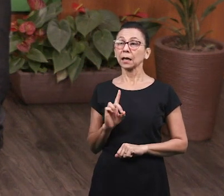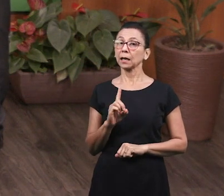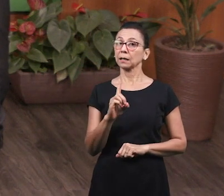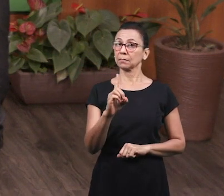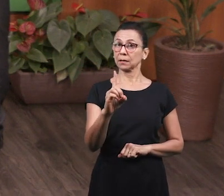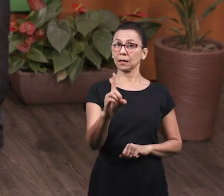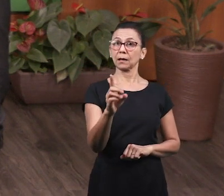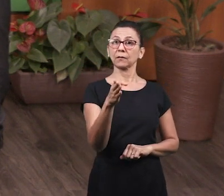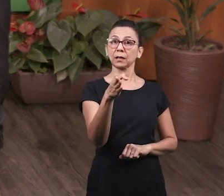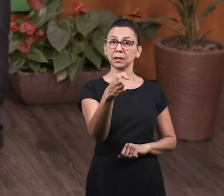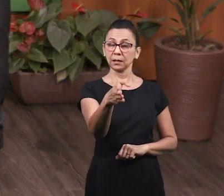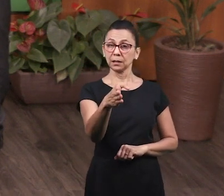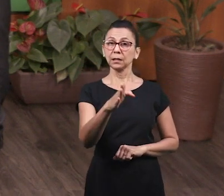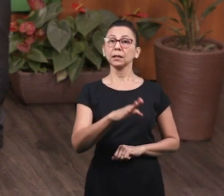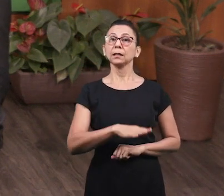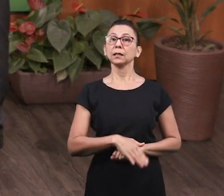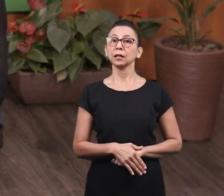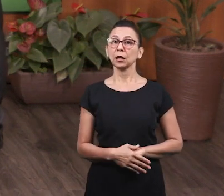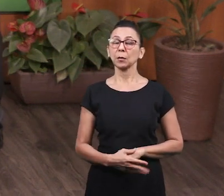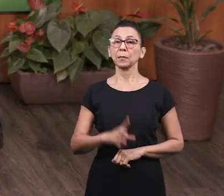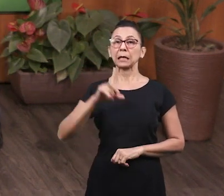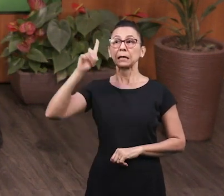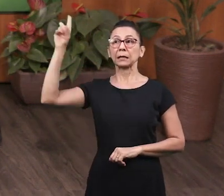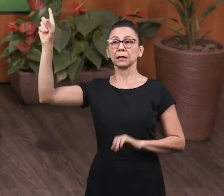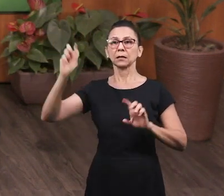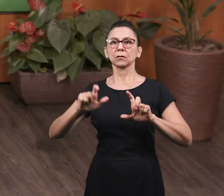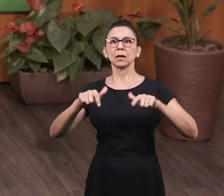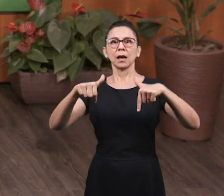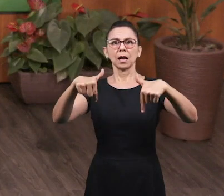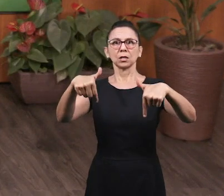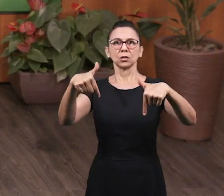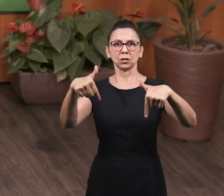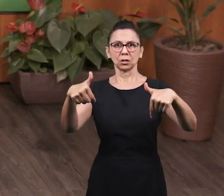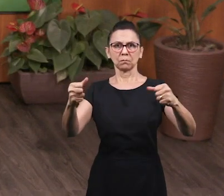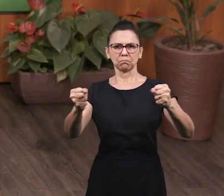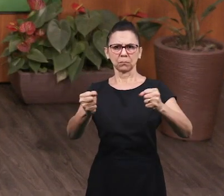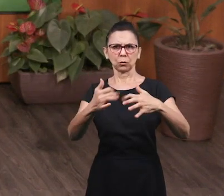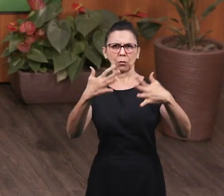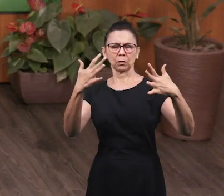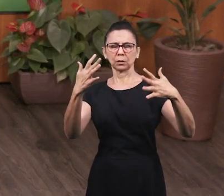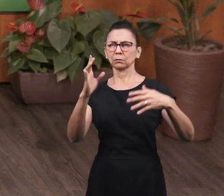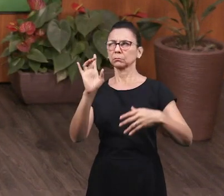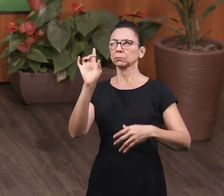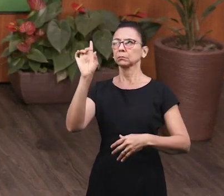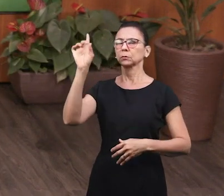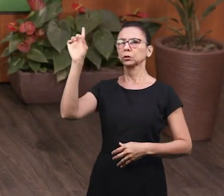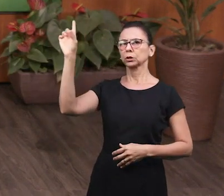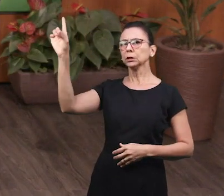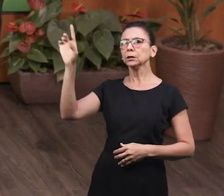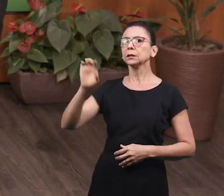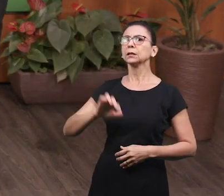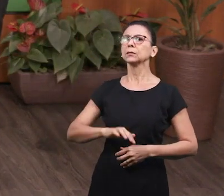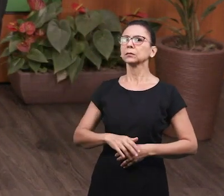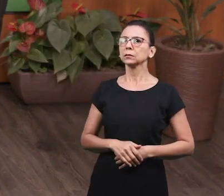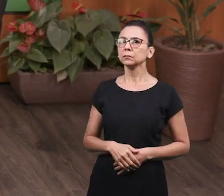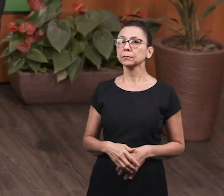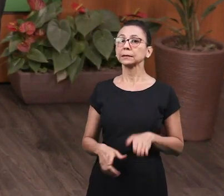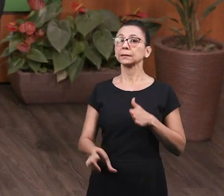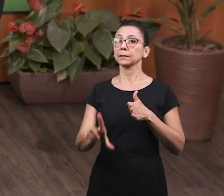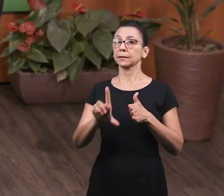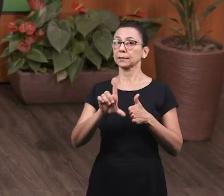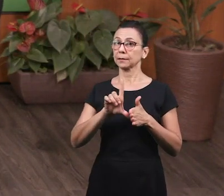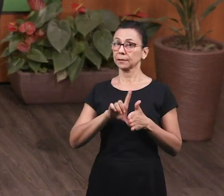chemin vers la gloire de Dieu. Et afin d'arriver à la gloire de Dieu, il était